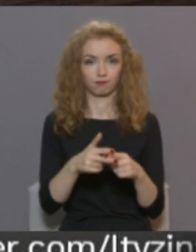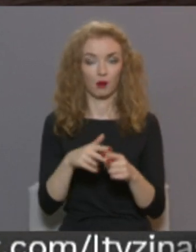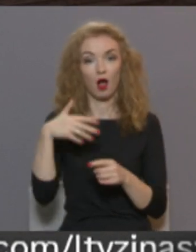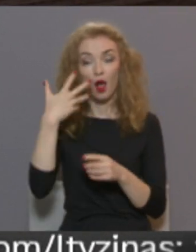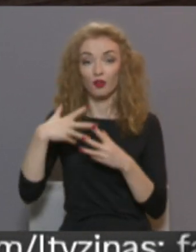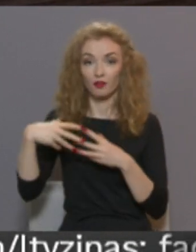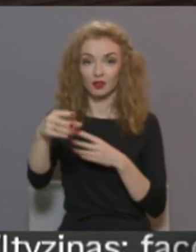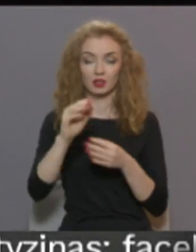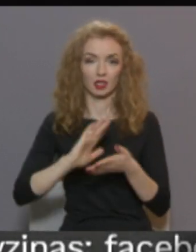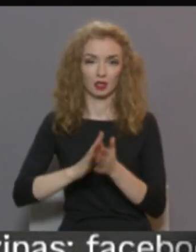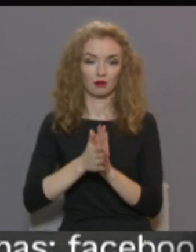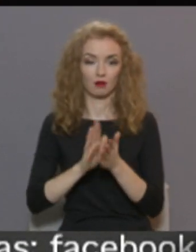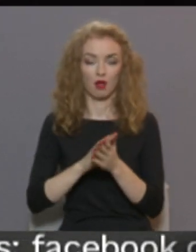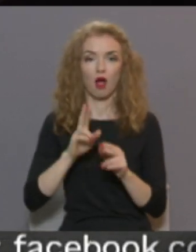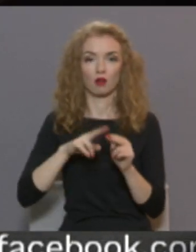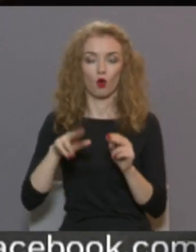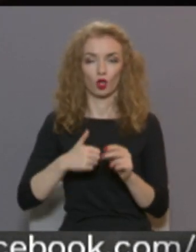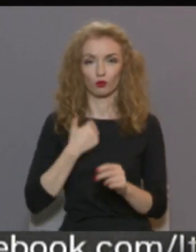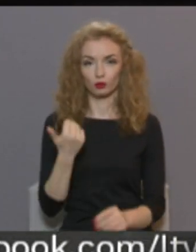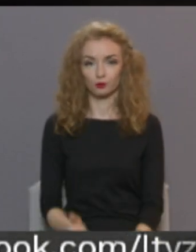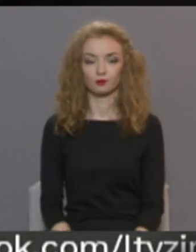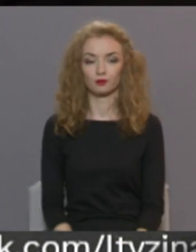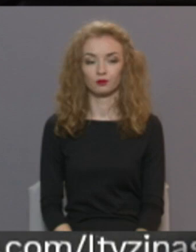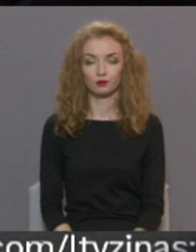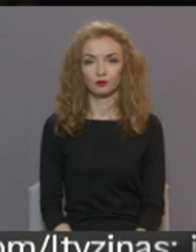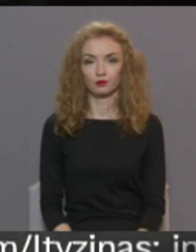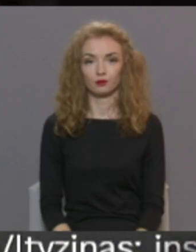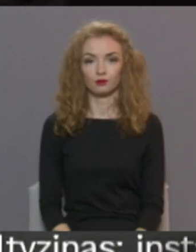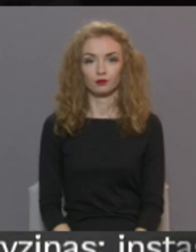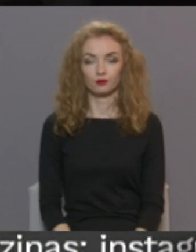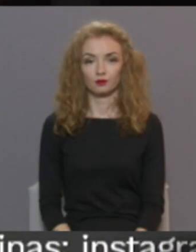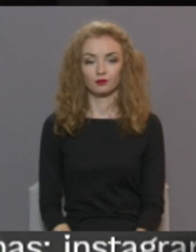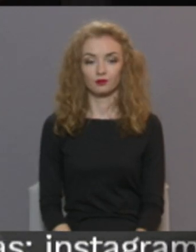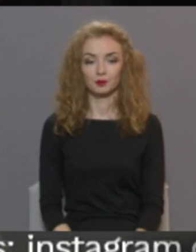visiem īpašumu saimniekiem. Jevgeņis Klimanovičs, Aleksandrs Fedotovs, LRT+.